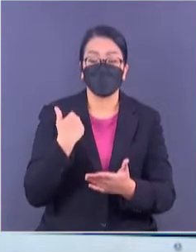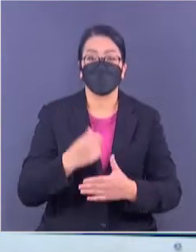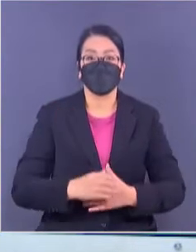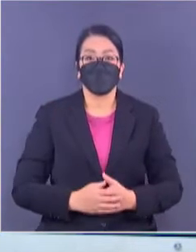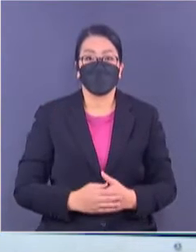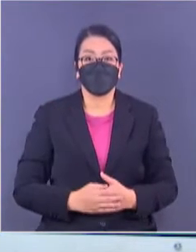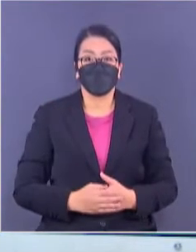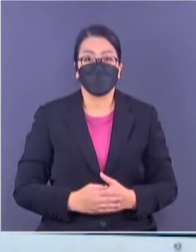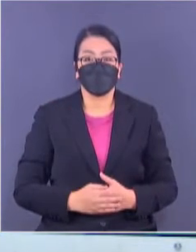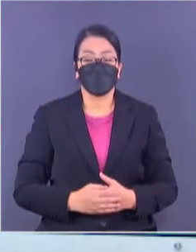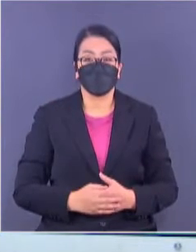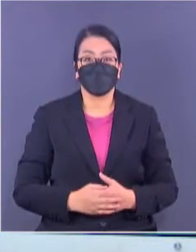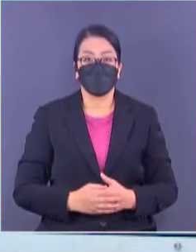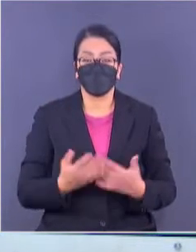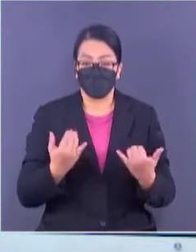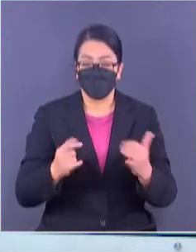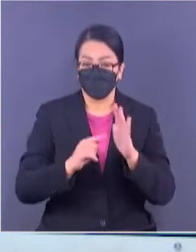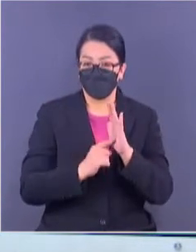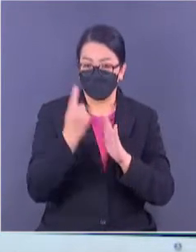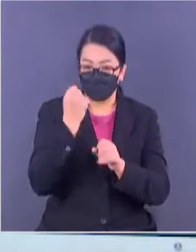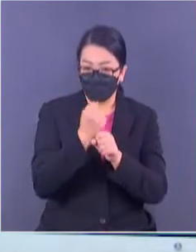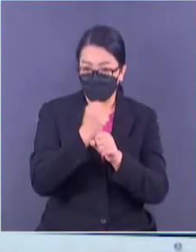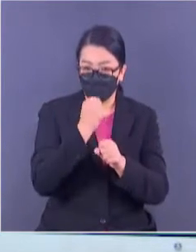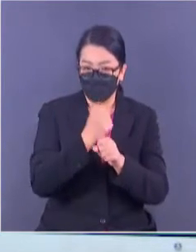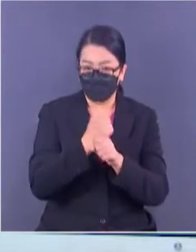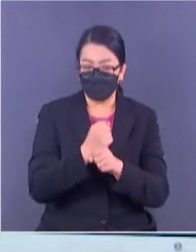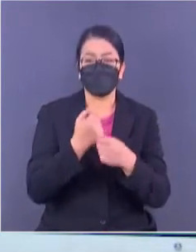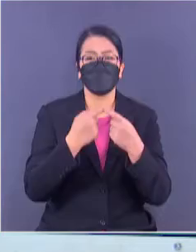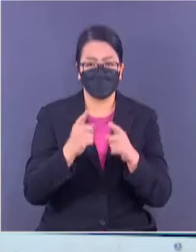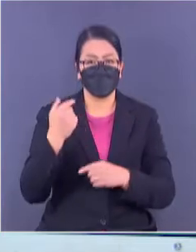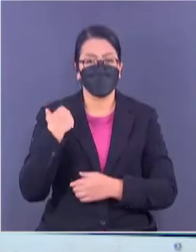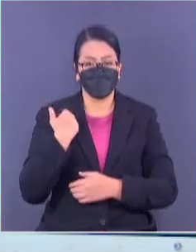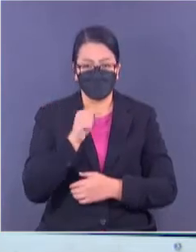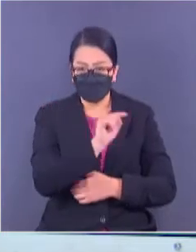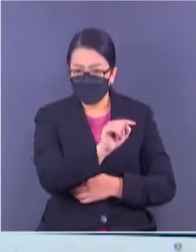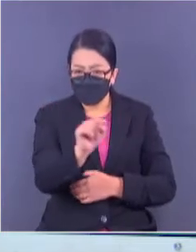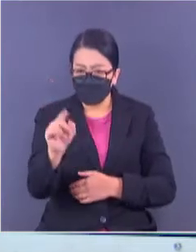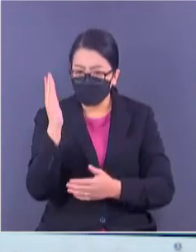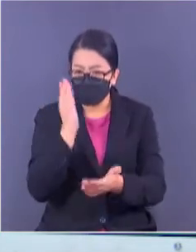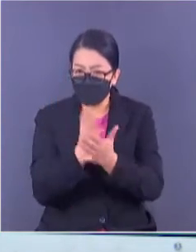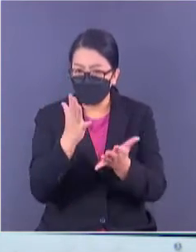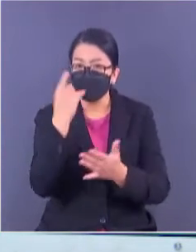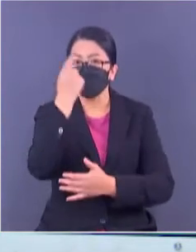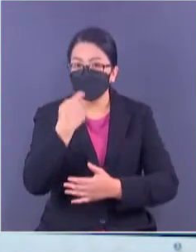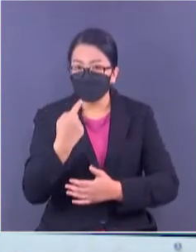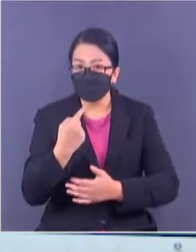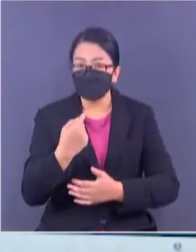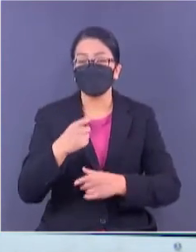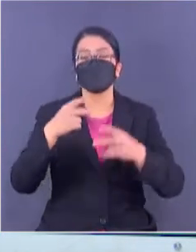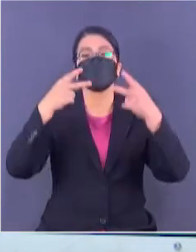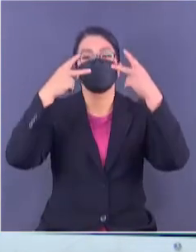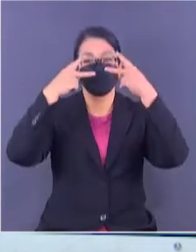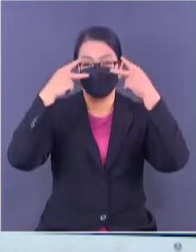ที่กลับมาเริ่มต้นสัปดาห์นี้ก็ทำงานกันแต่บางคนไม่หยุดนะมิจฉาชีพ โอ้โหอันนี้ตลอดเวลา อันนี้ไม่หยุด